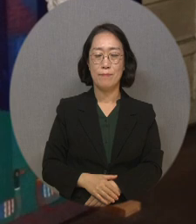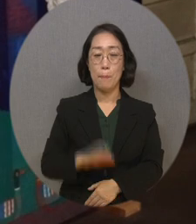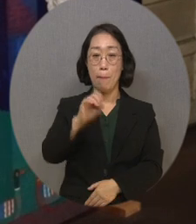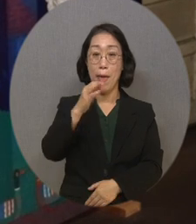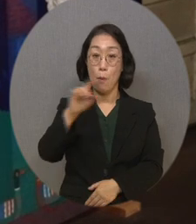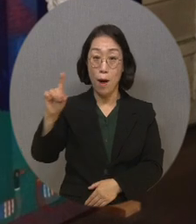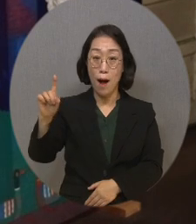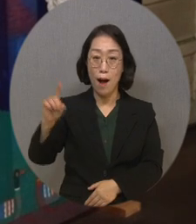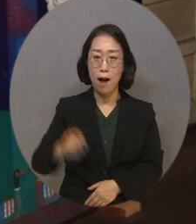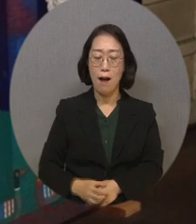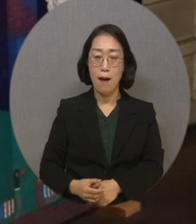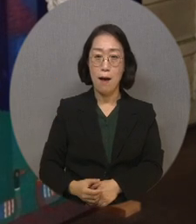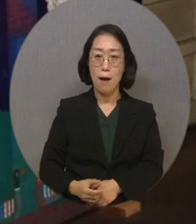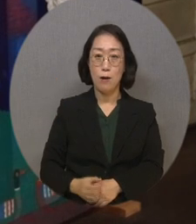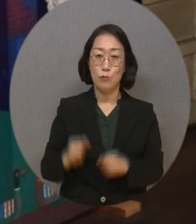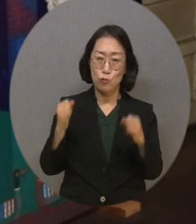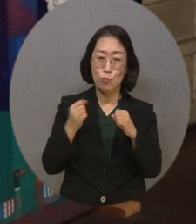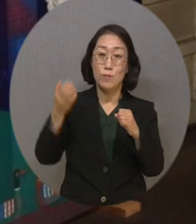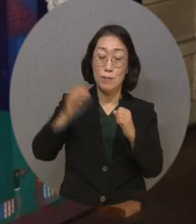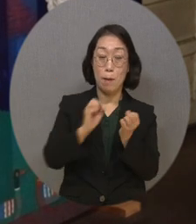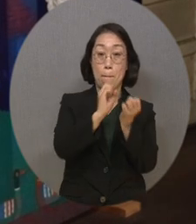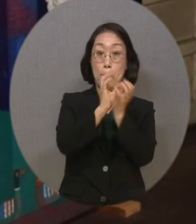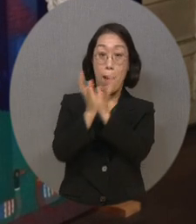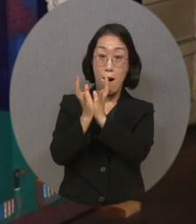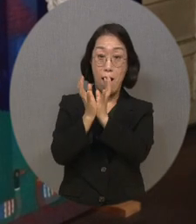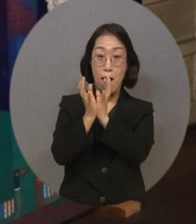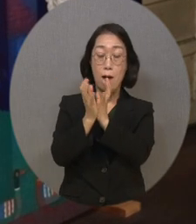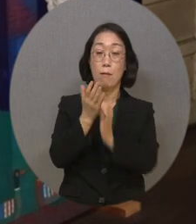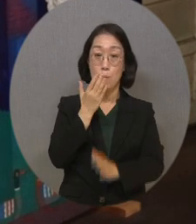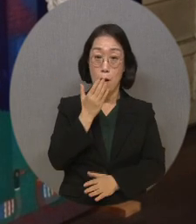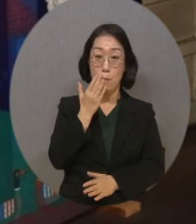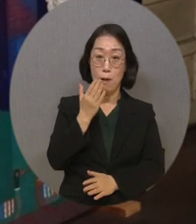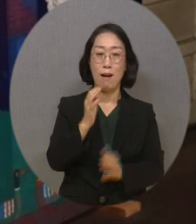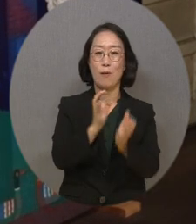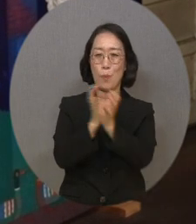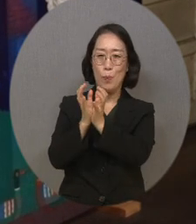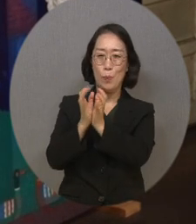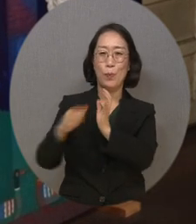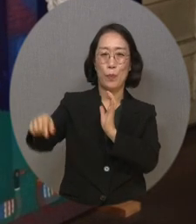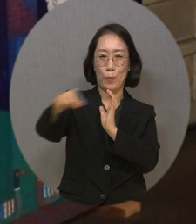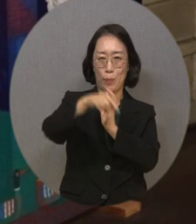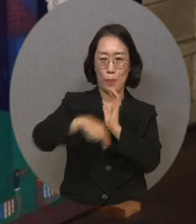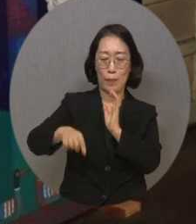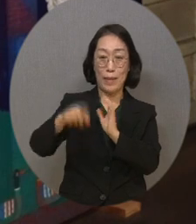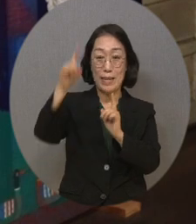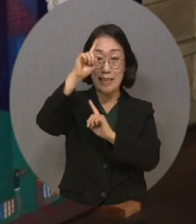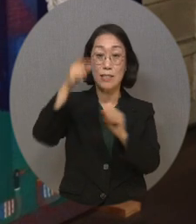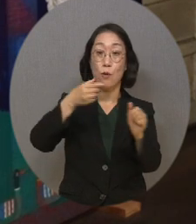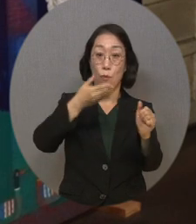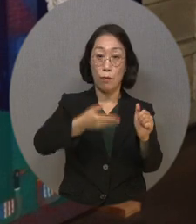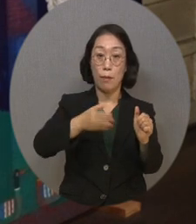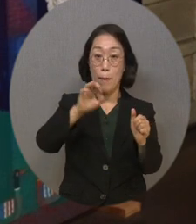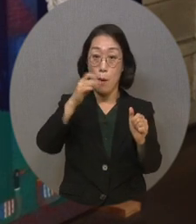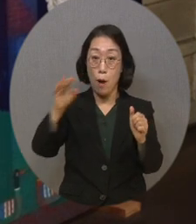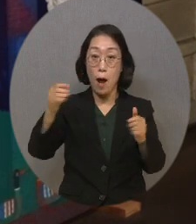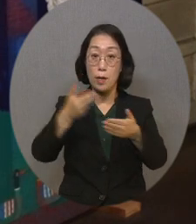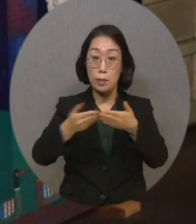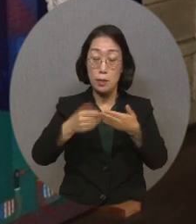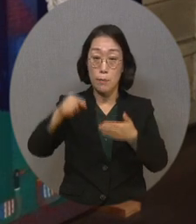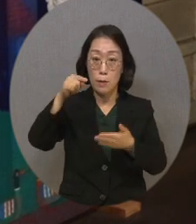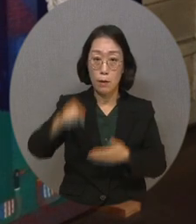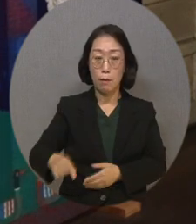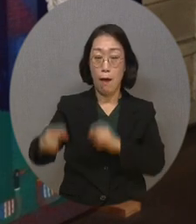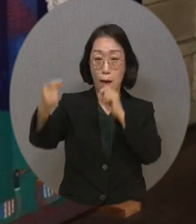매화는 이른 봄의 추위를 무릅쓰고 제일 먼저 꽃을 피웁니다. 이석원 화백의 매화는 다가오는